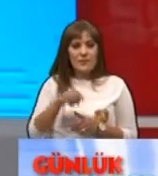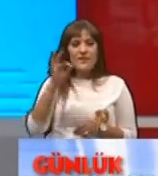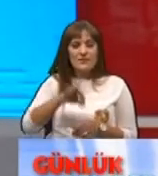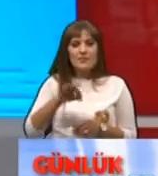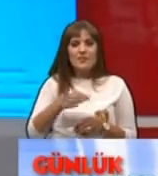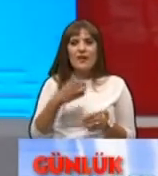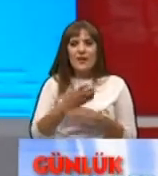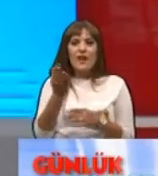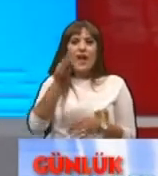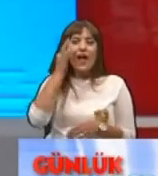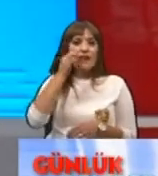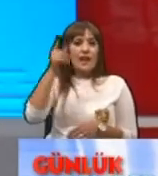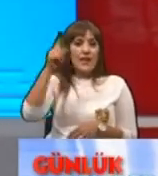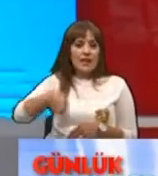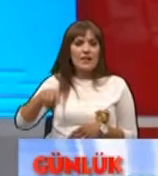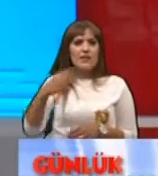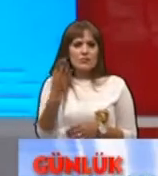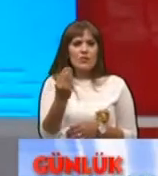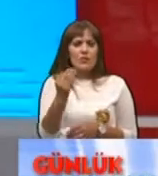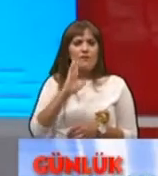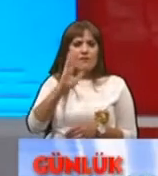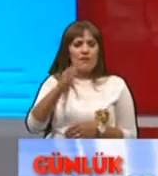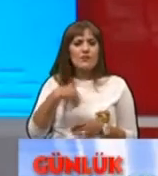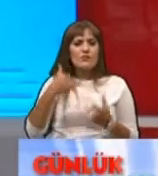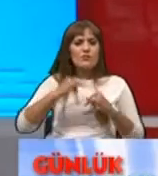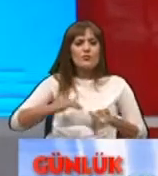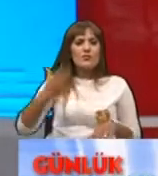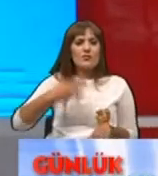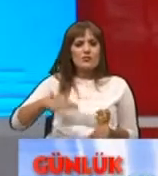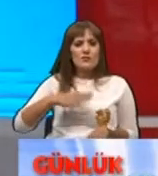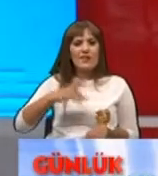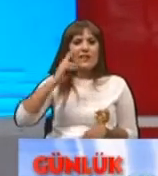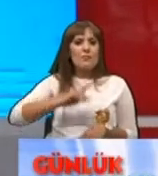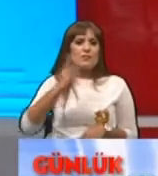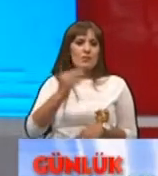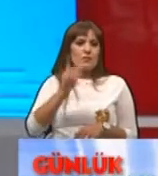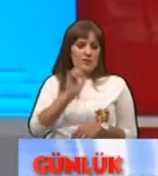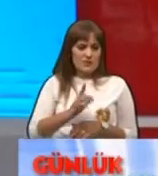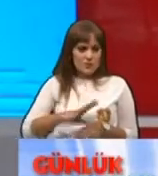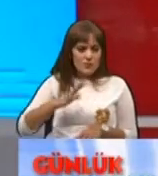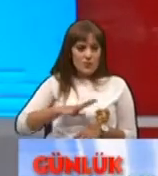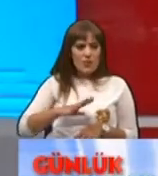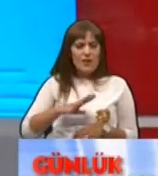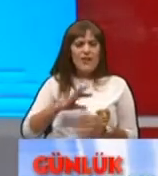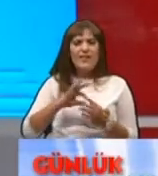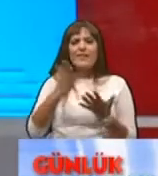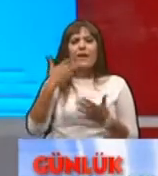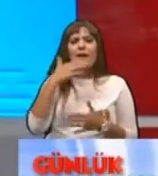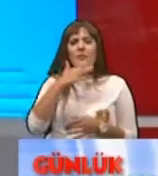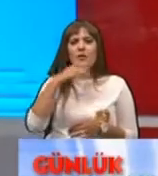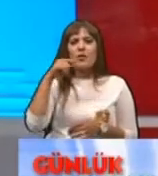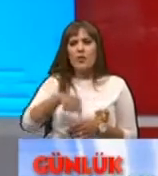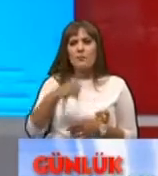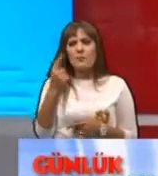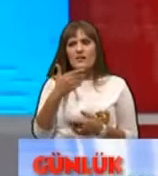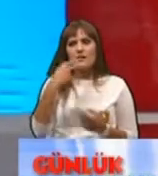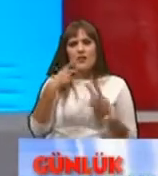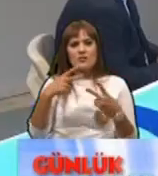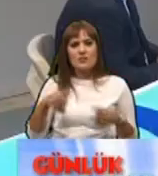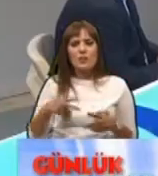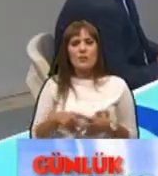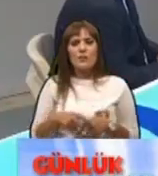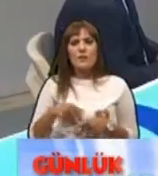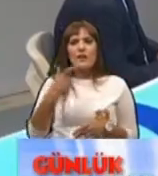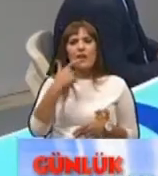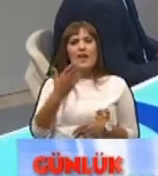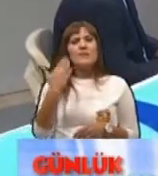Şimdi artık hatta erkekler de kurtulmak istiyor, temiz olmak istiyor. Nedir imkanlar? Onlar da şöyle biraz